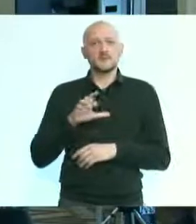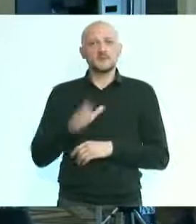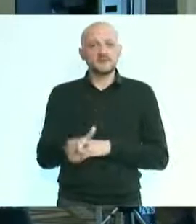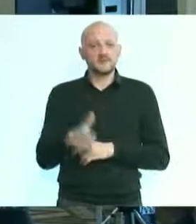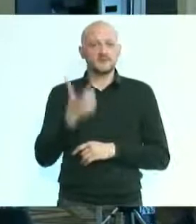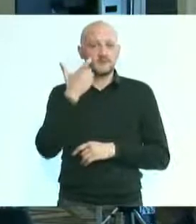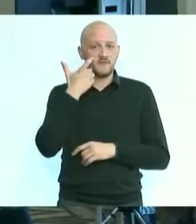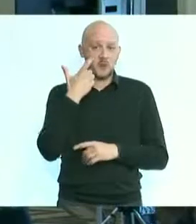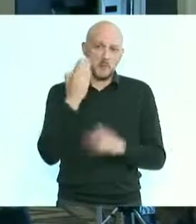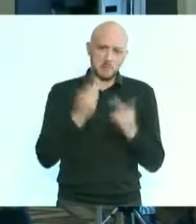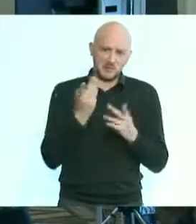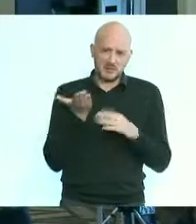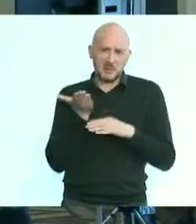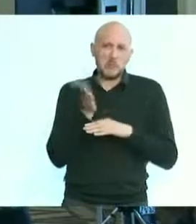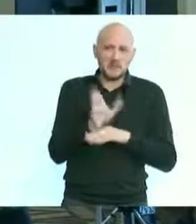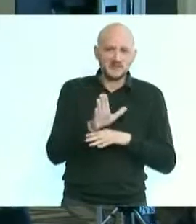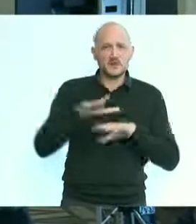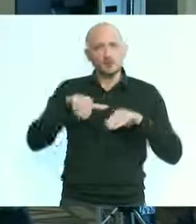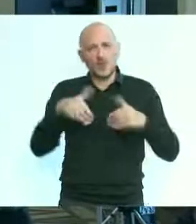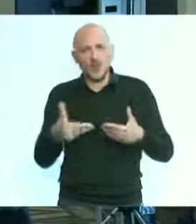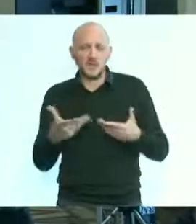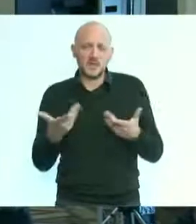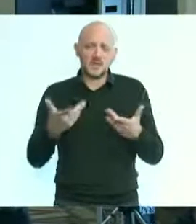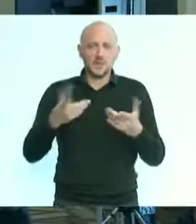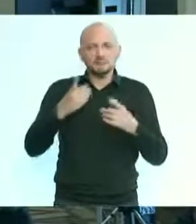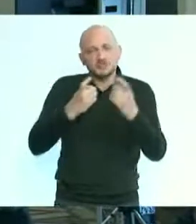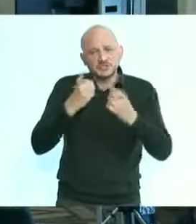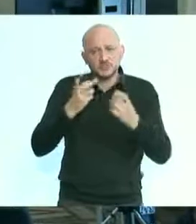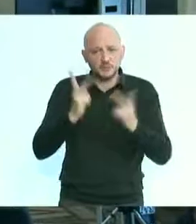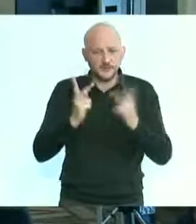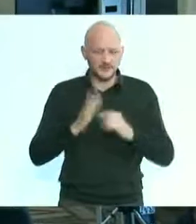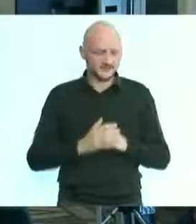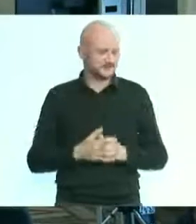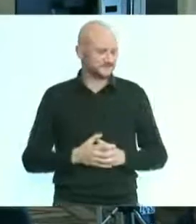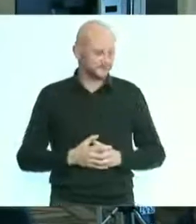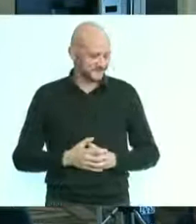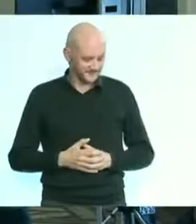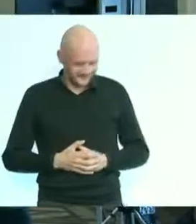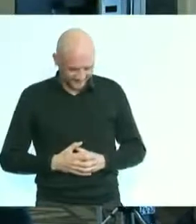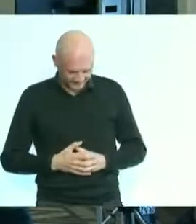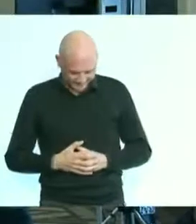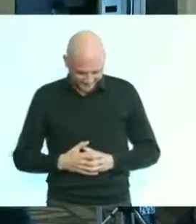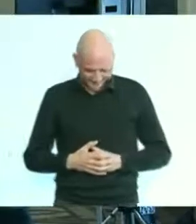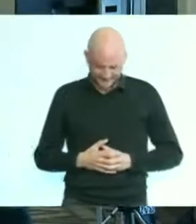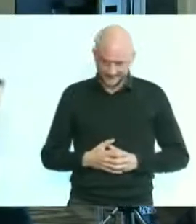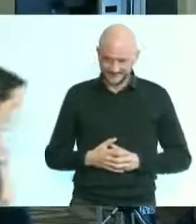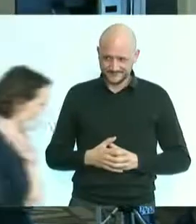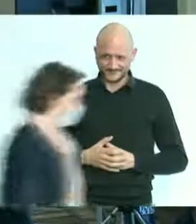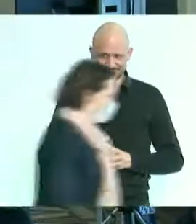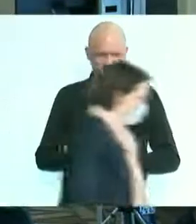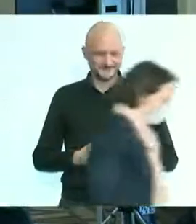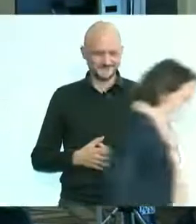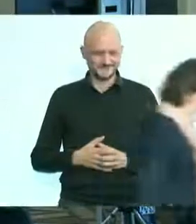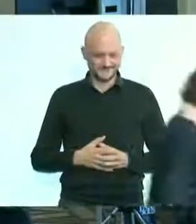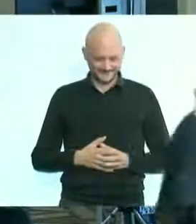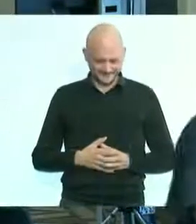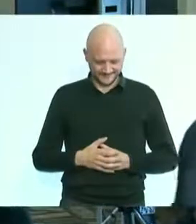Peut-être vous présenter, et puis... Voilà. Et venez, madame.